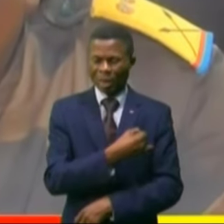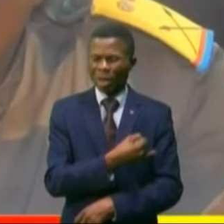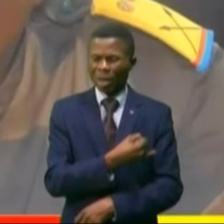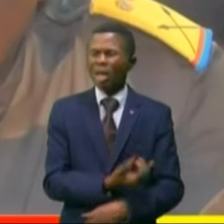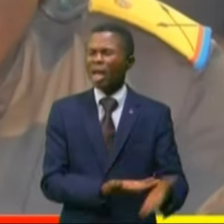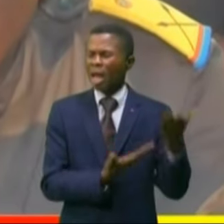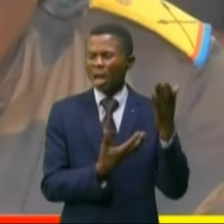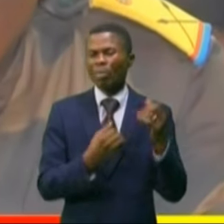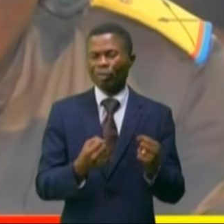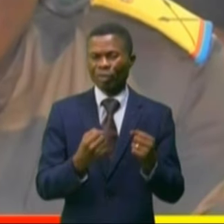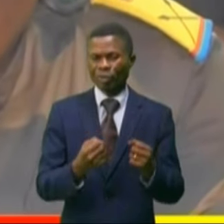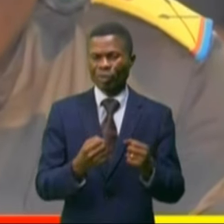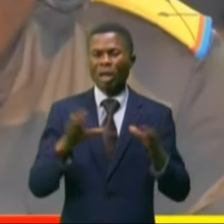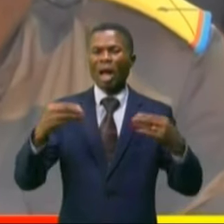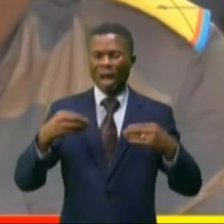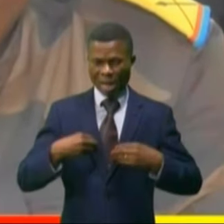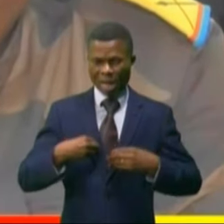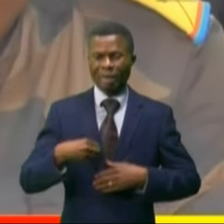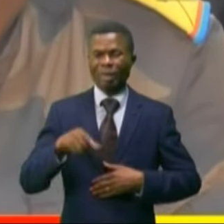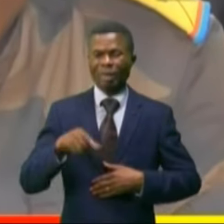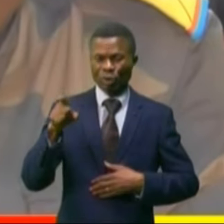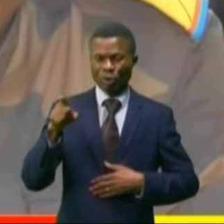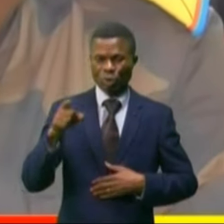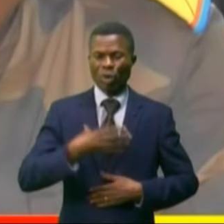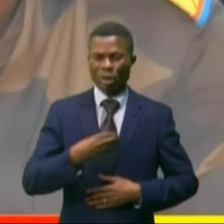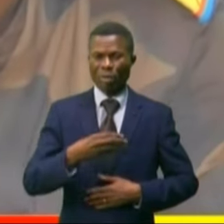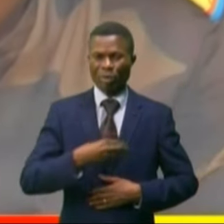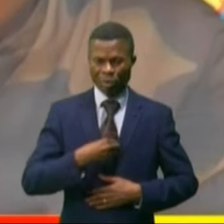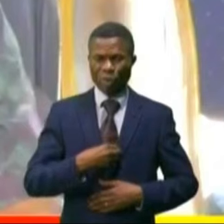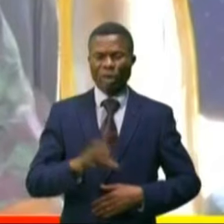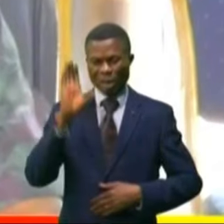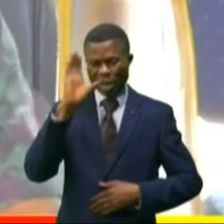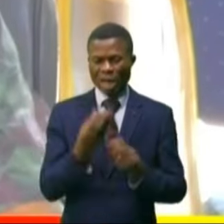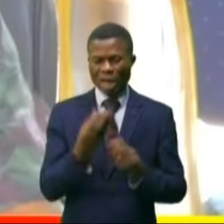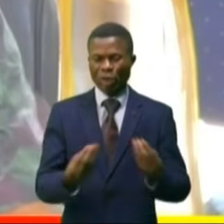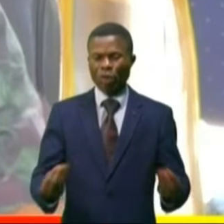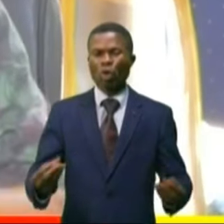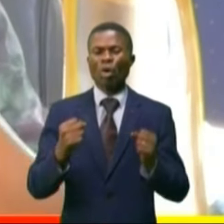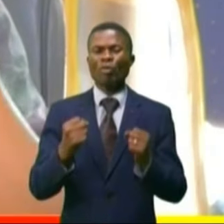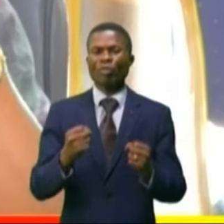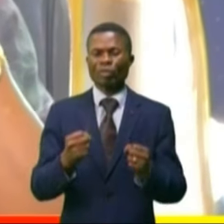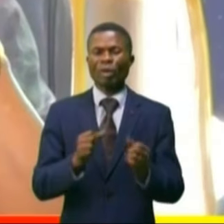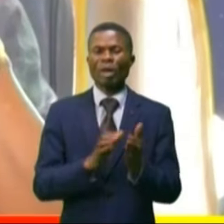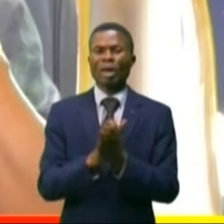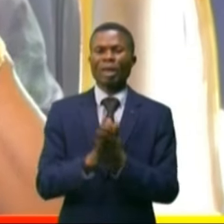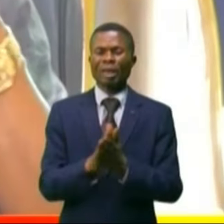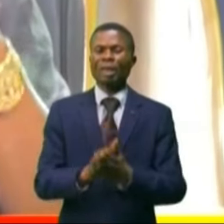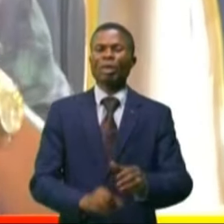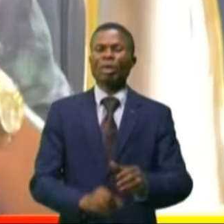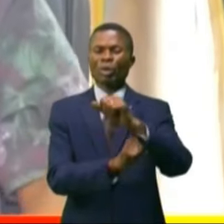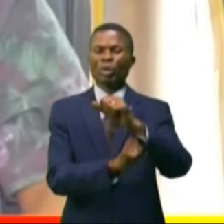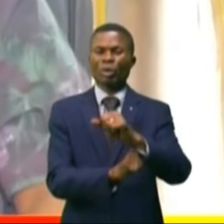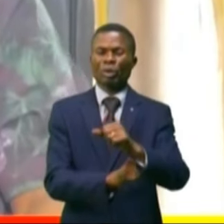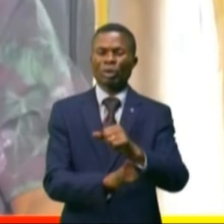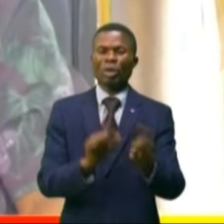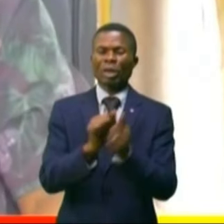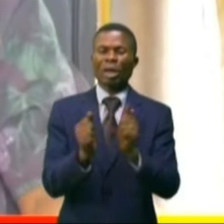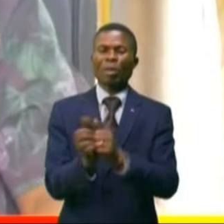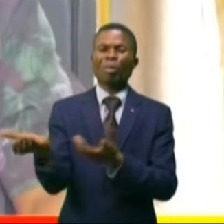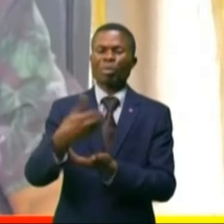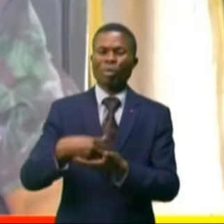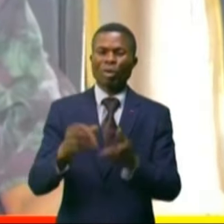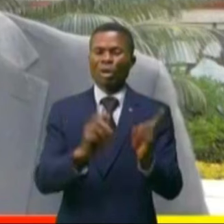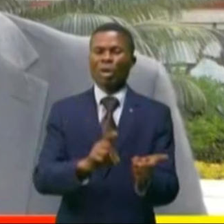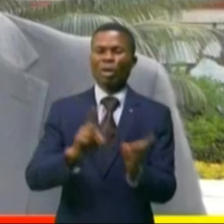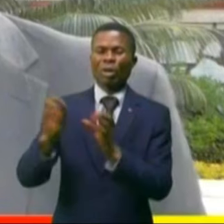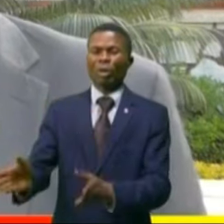préoccupant, reconnaît Bruno Le Marquis, qui plaide pour des solutions durables qui consistent à appuyer le processus de retour de déplacés